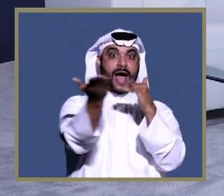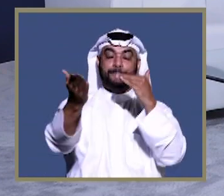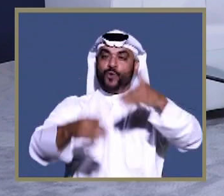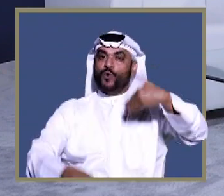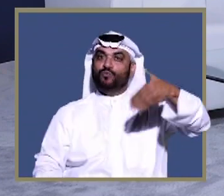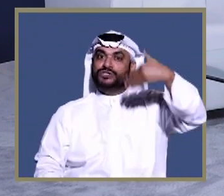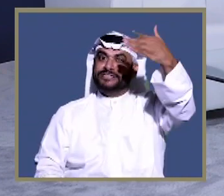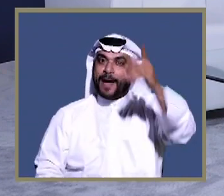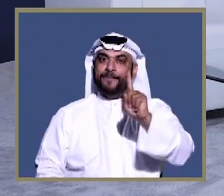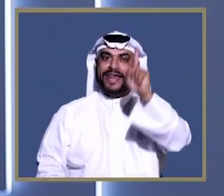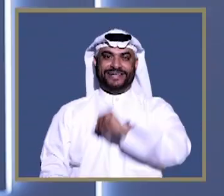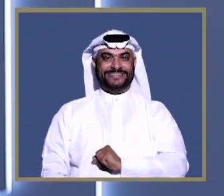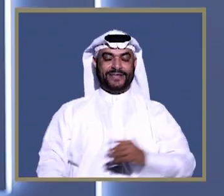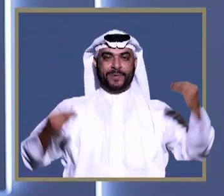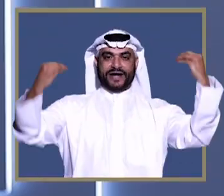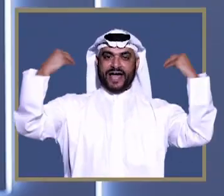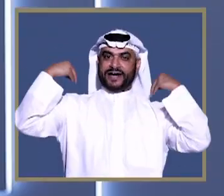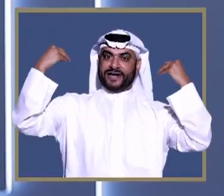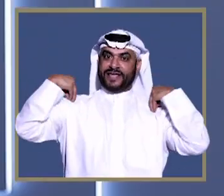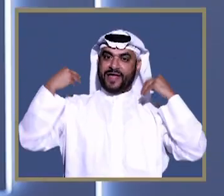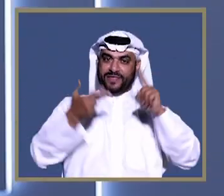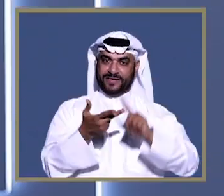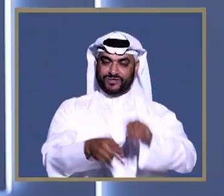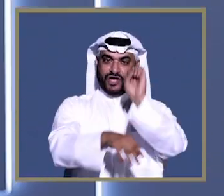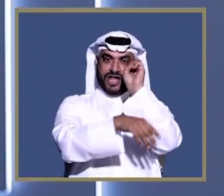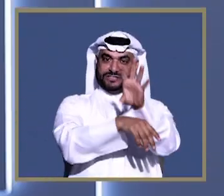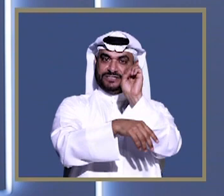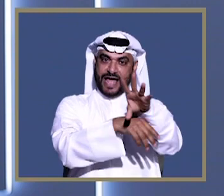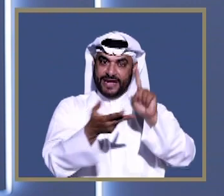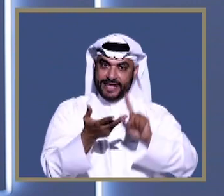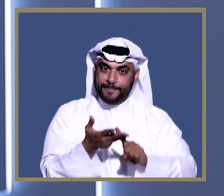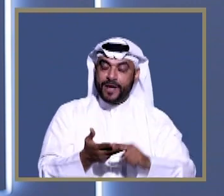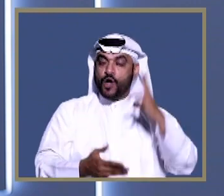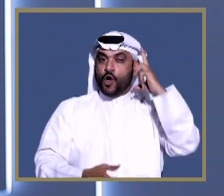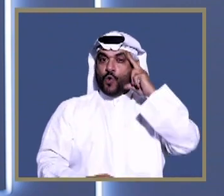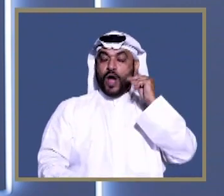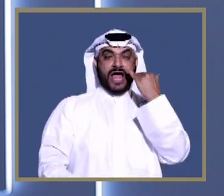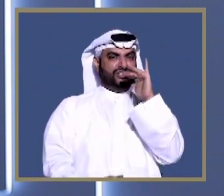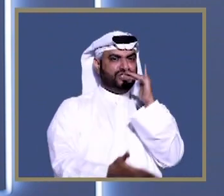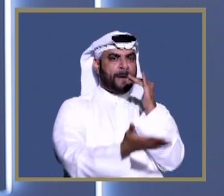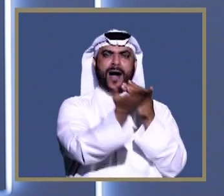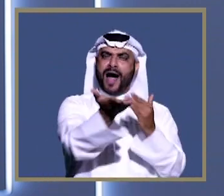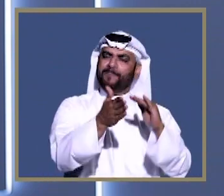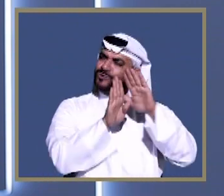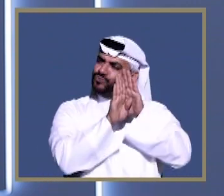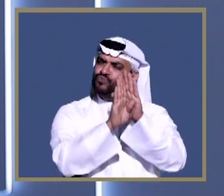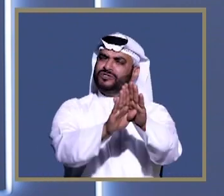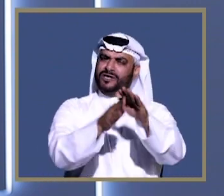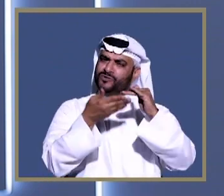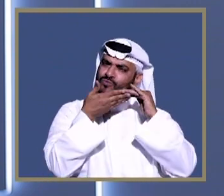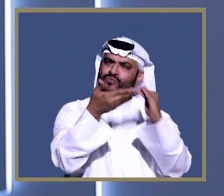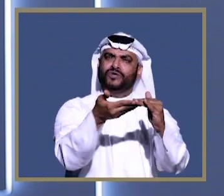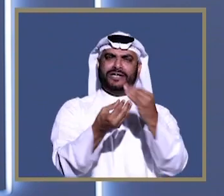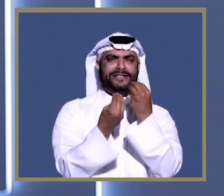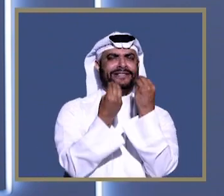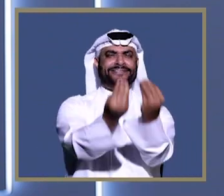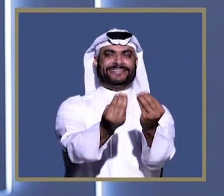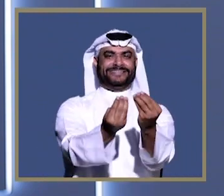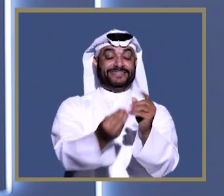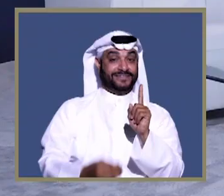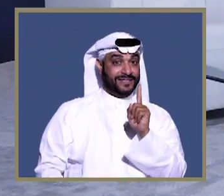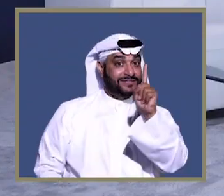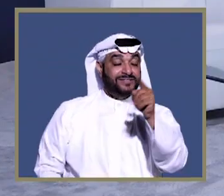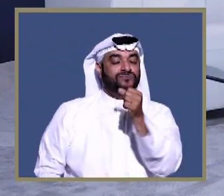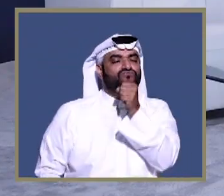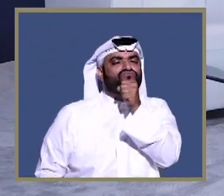الشباب ومستقبل الشباب من ناحية الرياضة ومن ناحية التعليم ومن ناحية متطلبات الشباب في أي أمور تتعلق في أمورهم